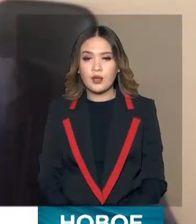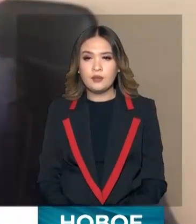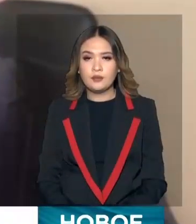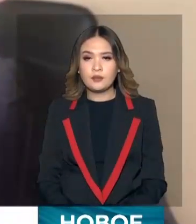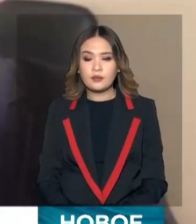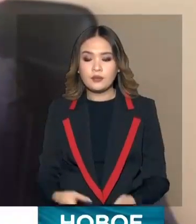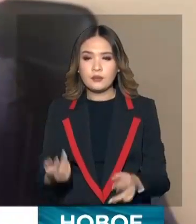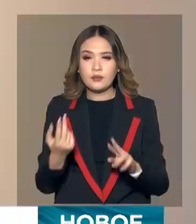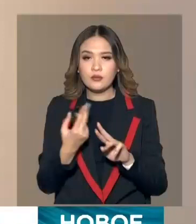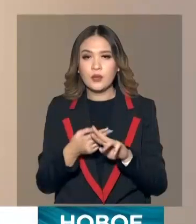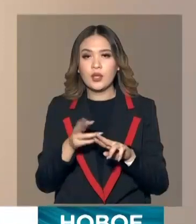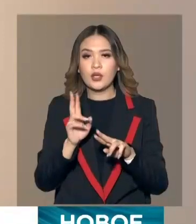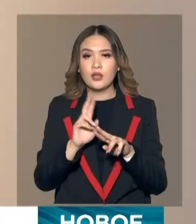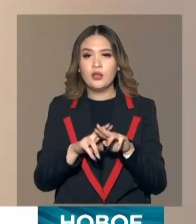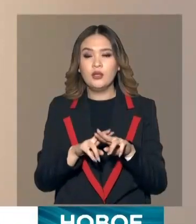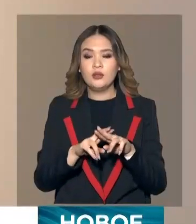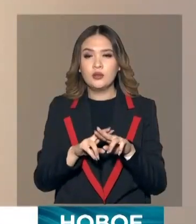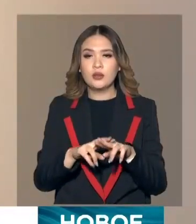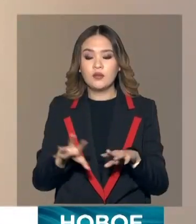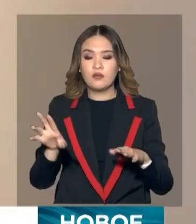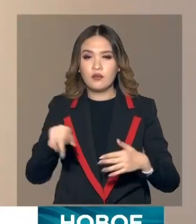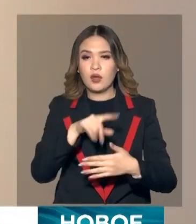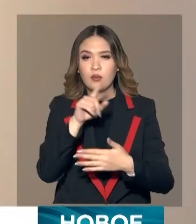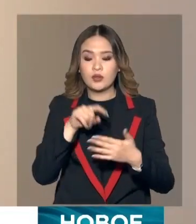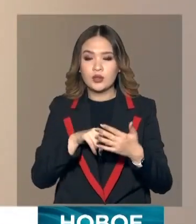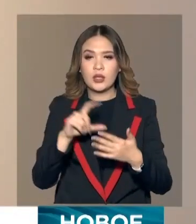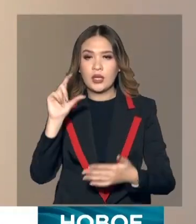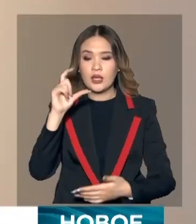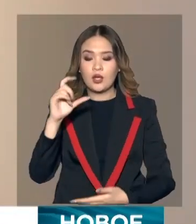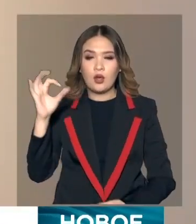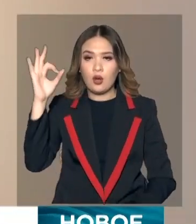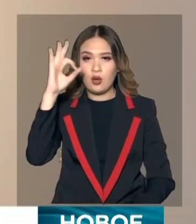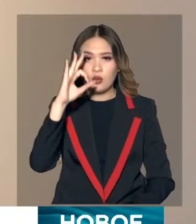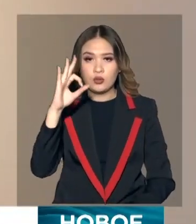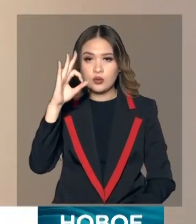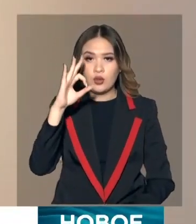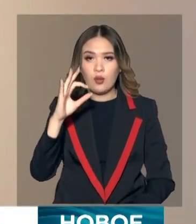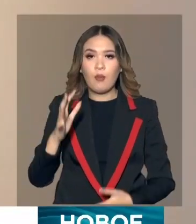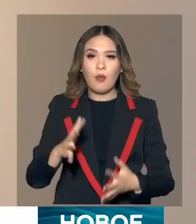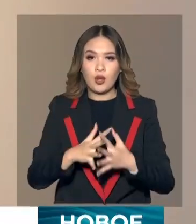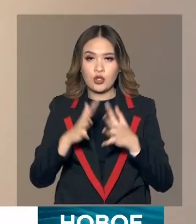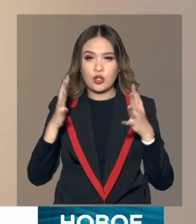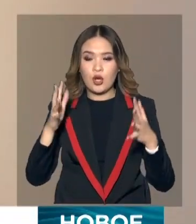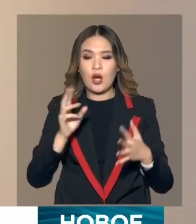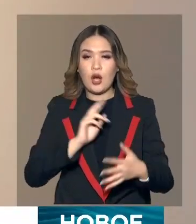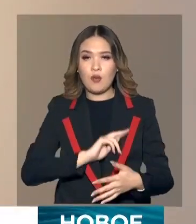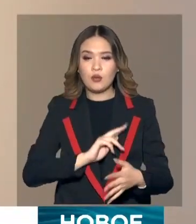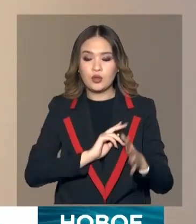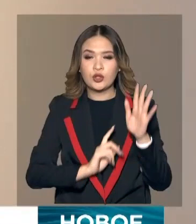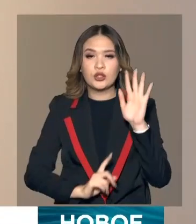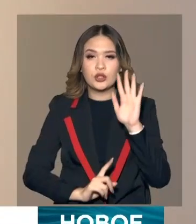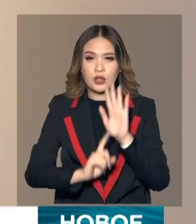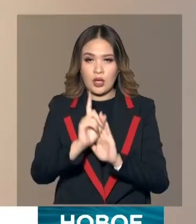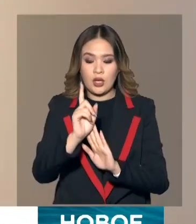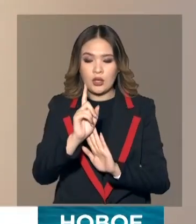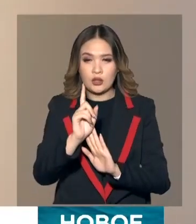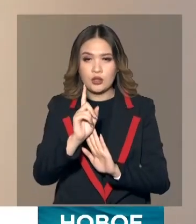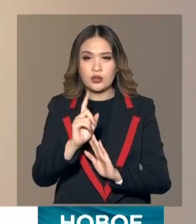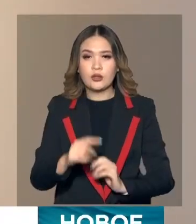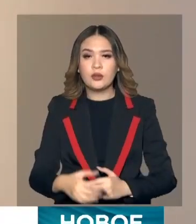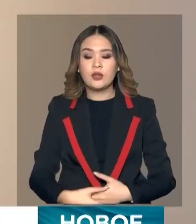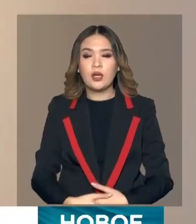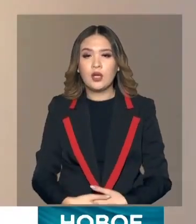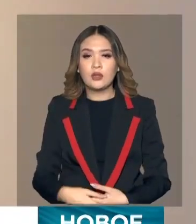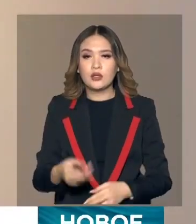Дело в том, что по вопросам экологии сейчас уже большая работа начата, она проводится.